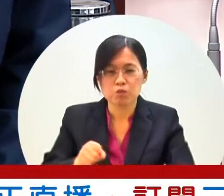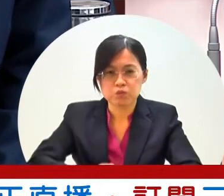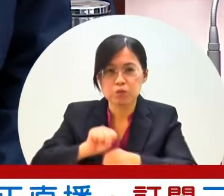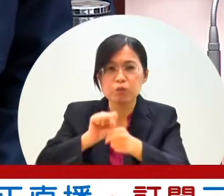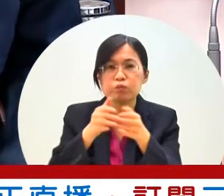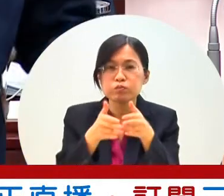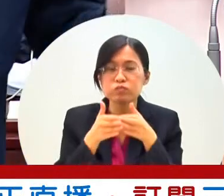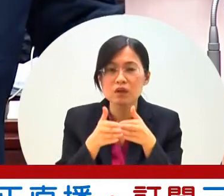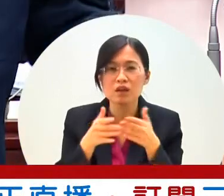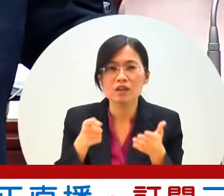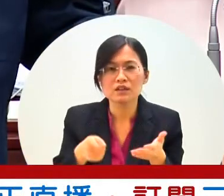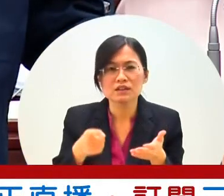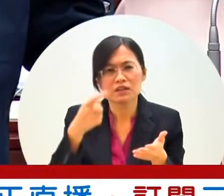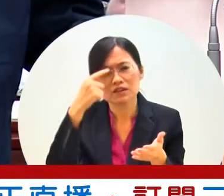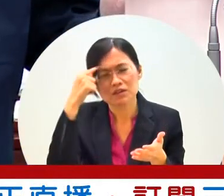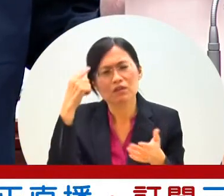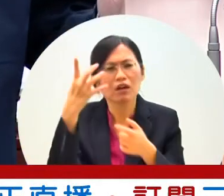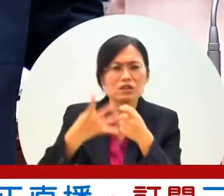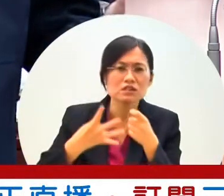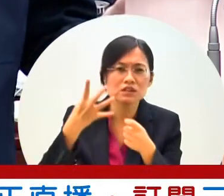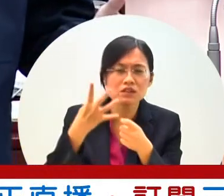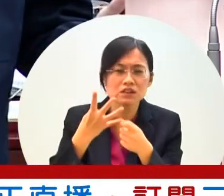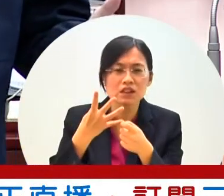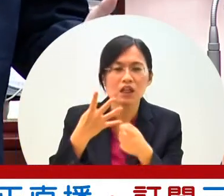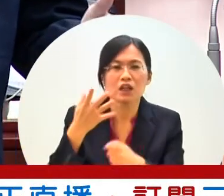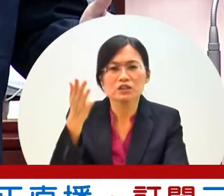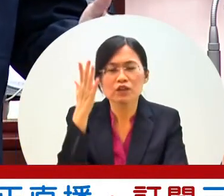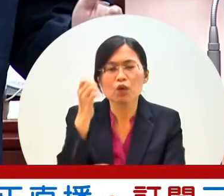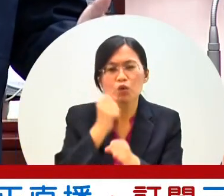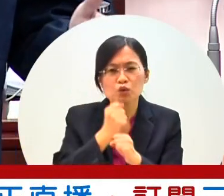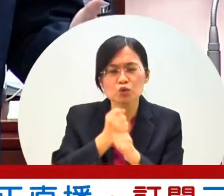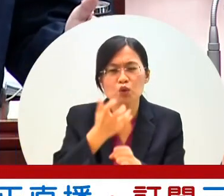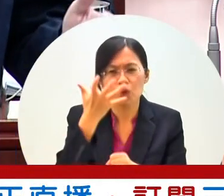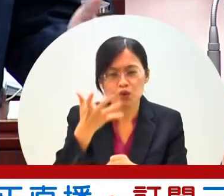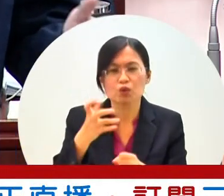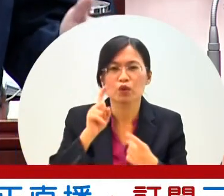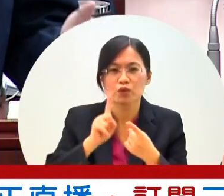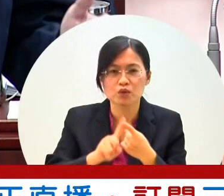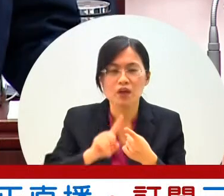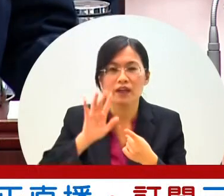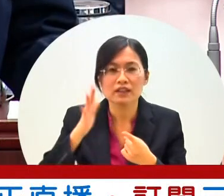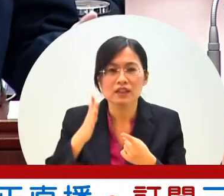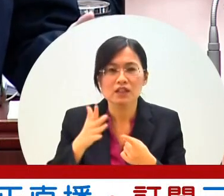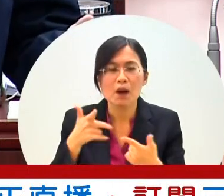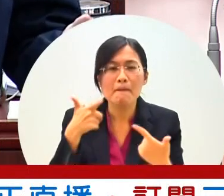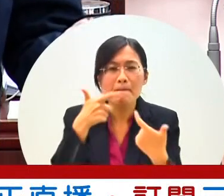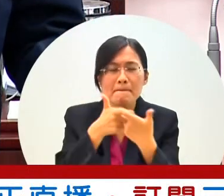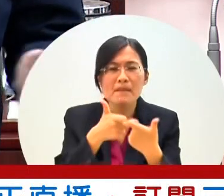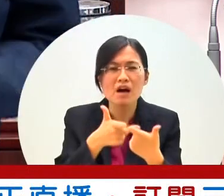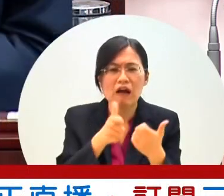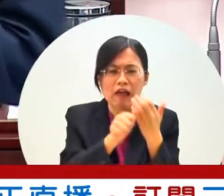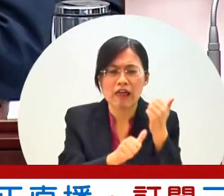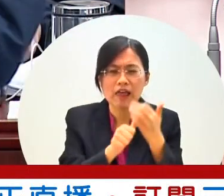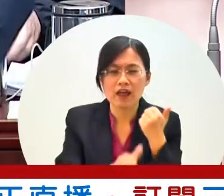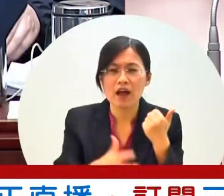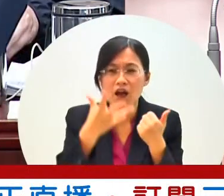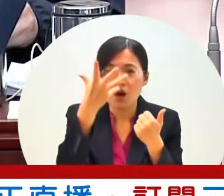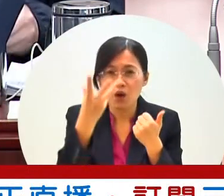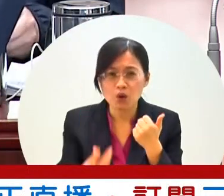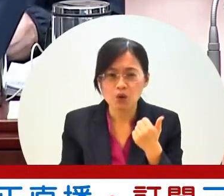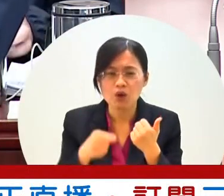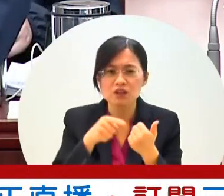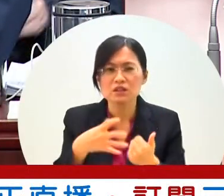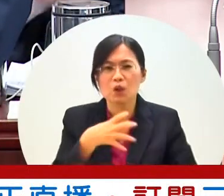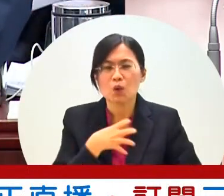像这四年其实政府已经做了很多，但是因应少子化的一个危机其实在未来